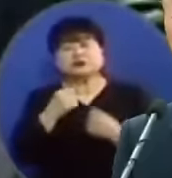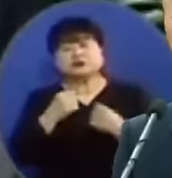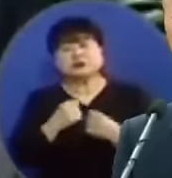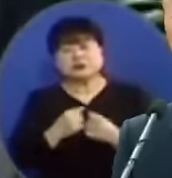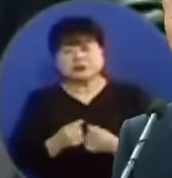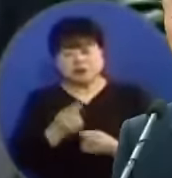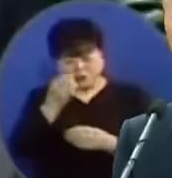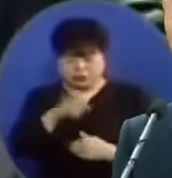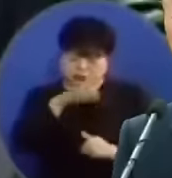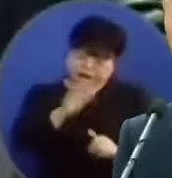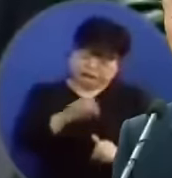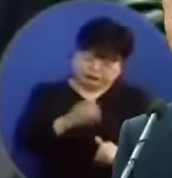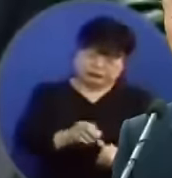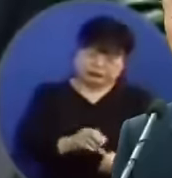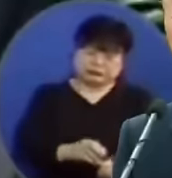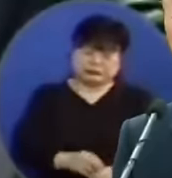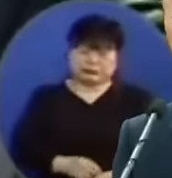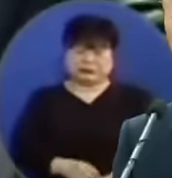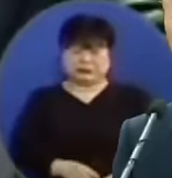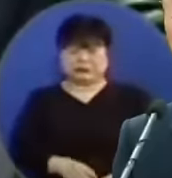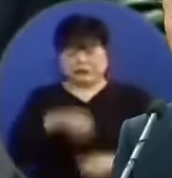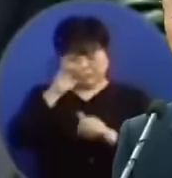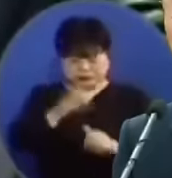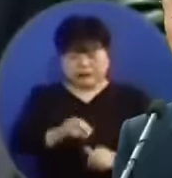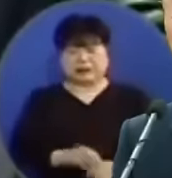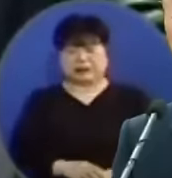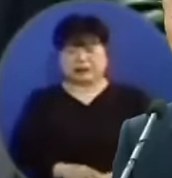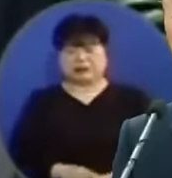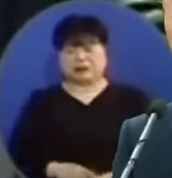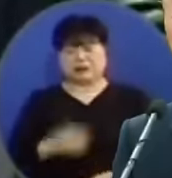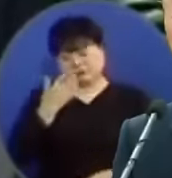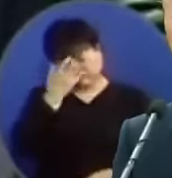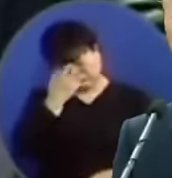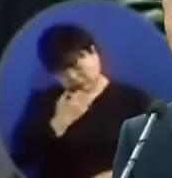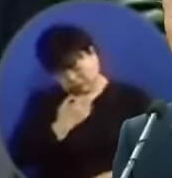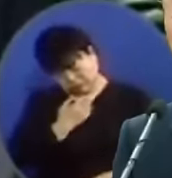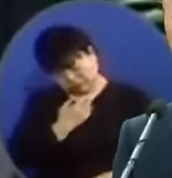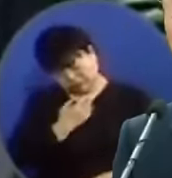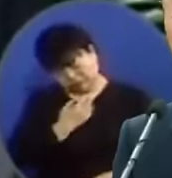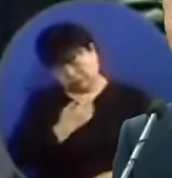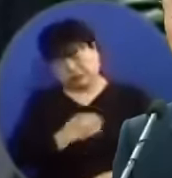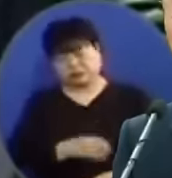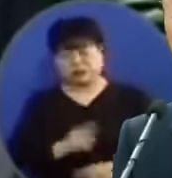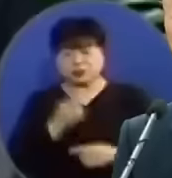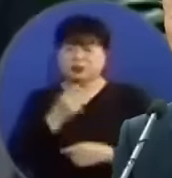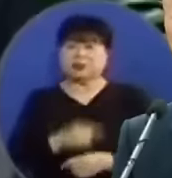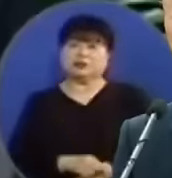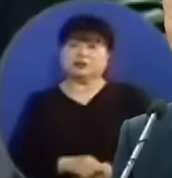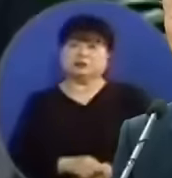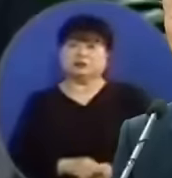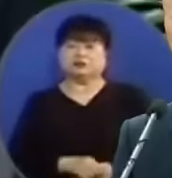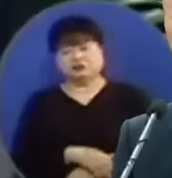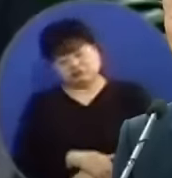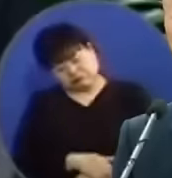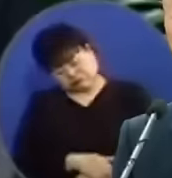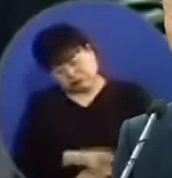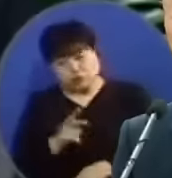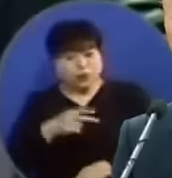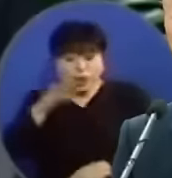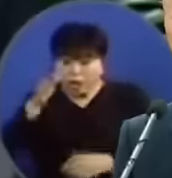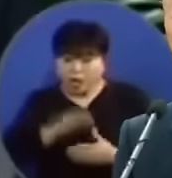얻어맞고 꾸중을 듣고 키가 다 죽어서 시들어진 나무 잎사귀같이 어깨가 늘어져가지고 집으로